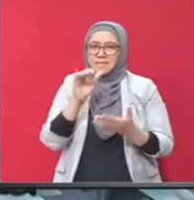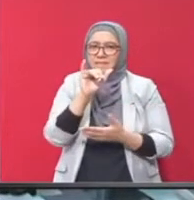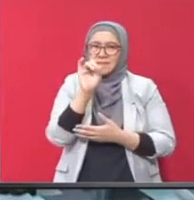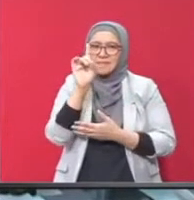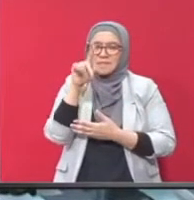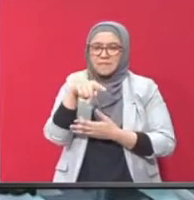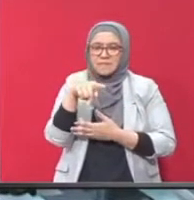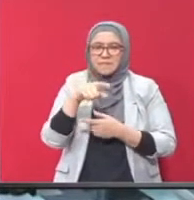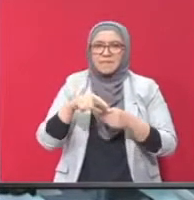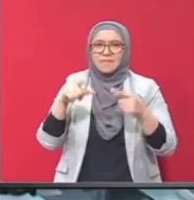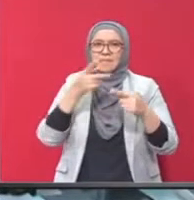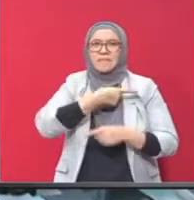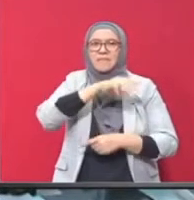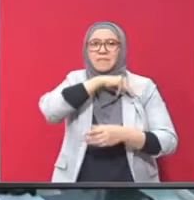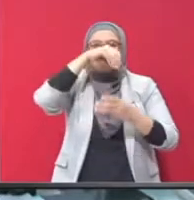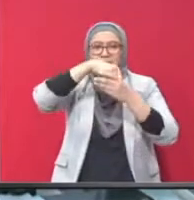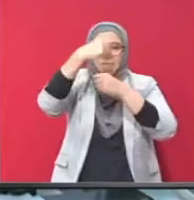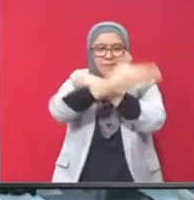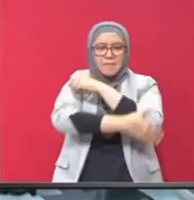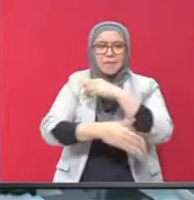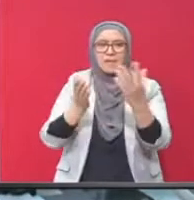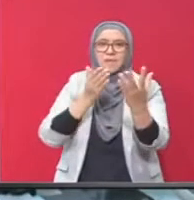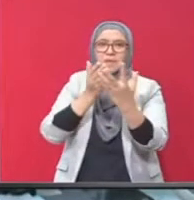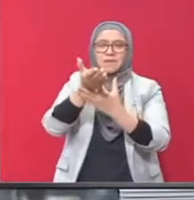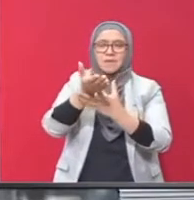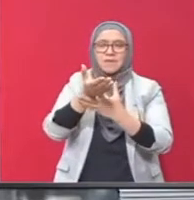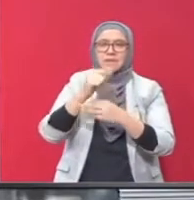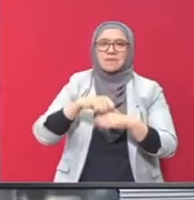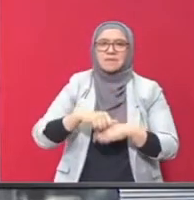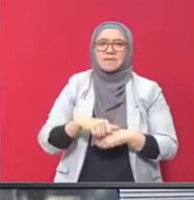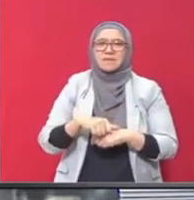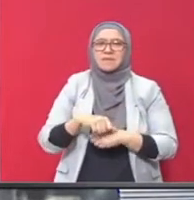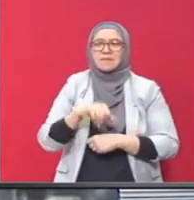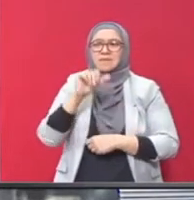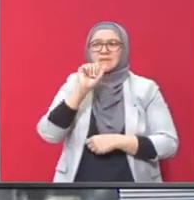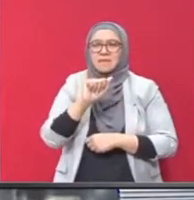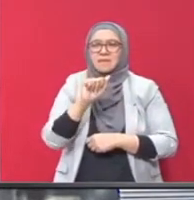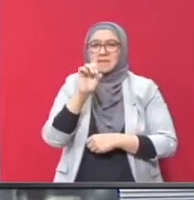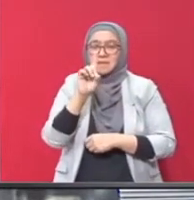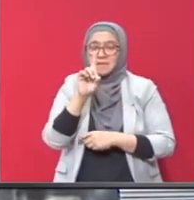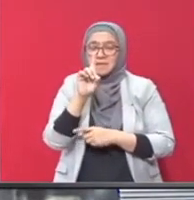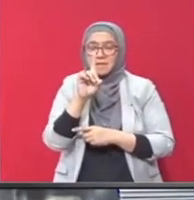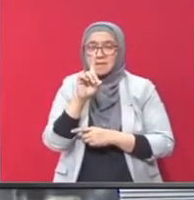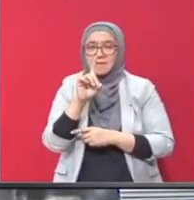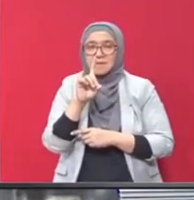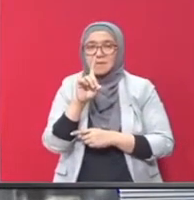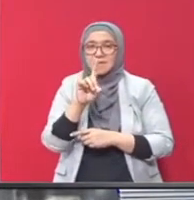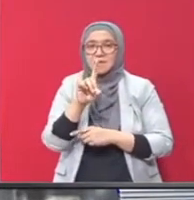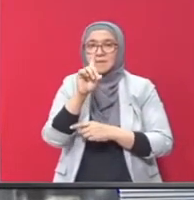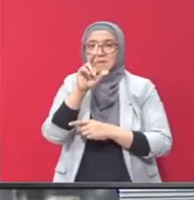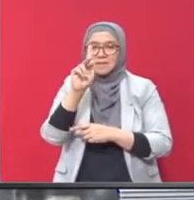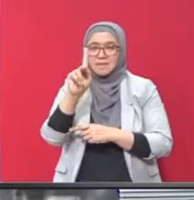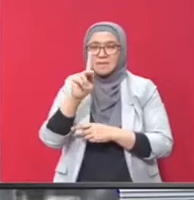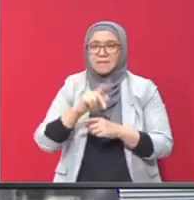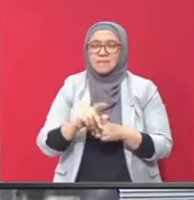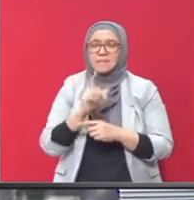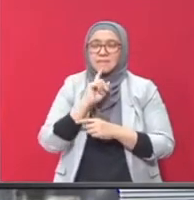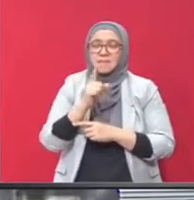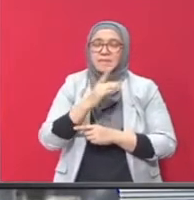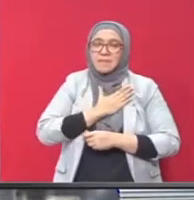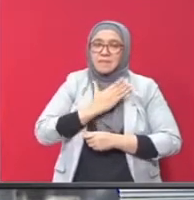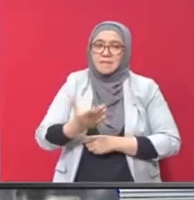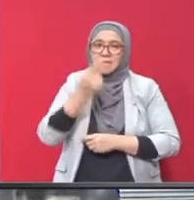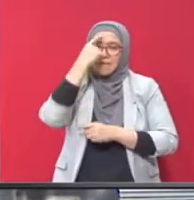media nah dalam negeri melalui Jensi anti dadah kebangsaan sintesa commited dalam melaksanakan program-program